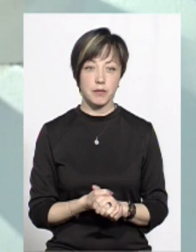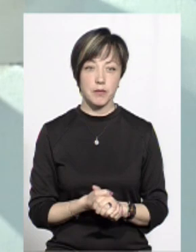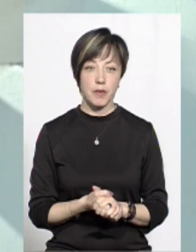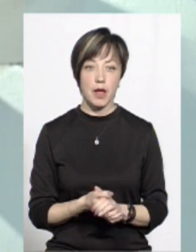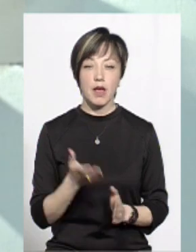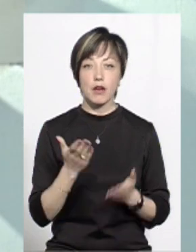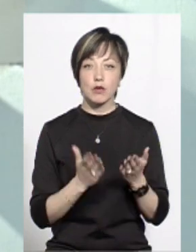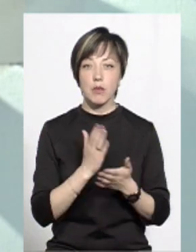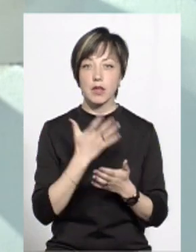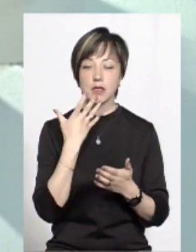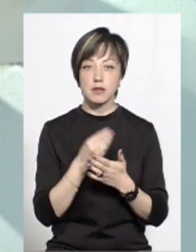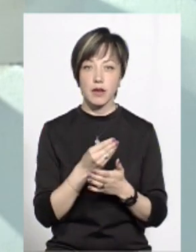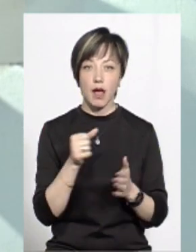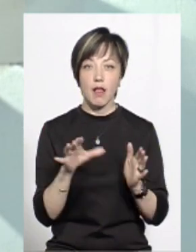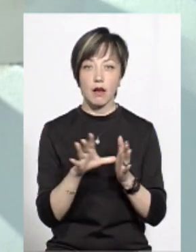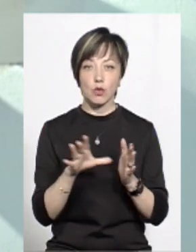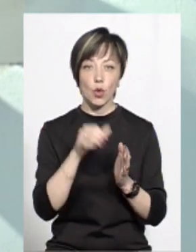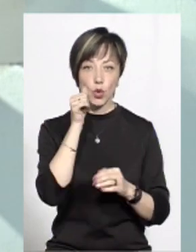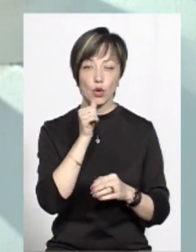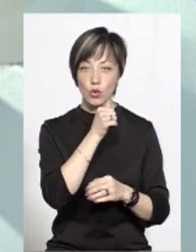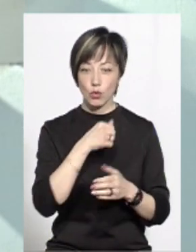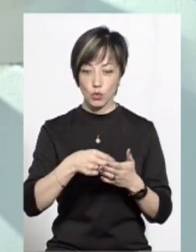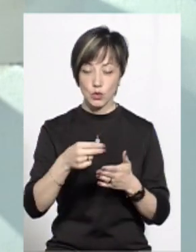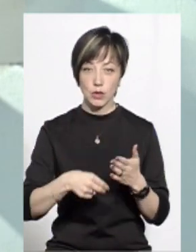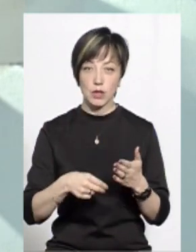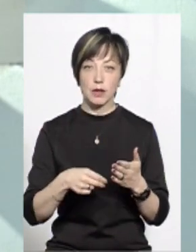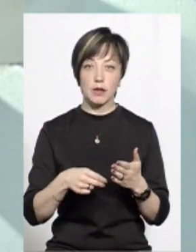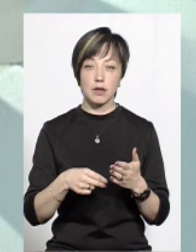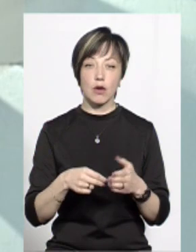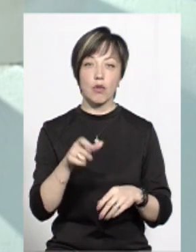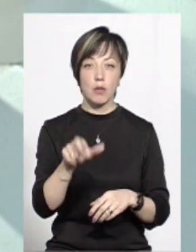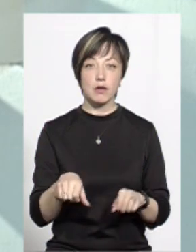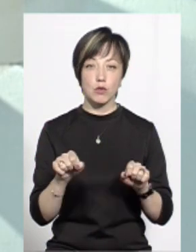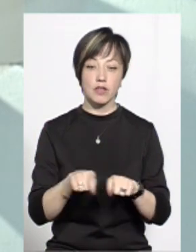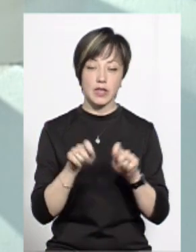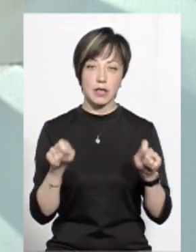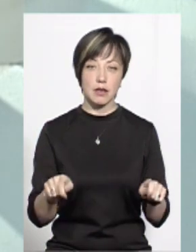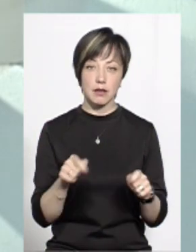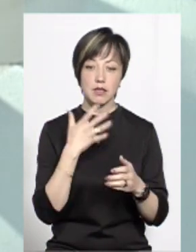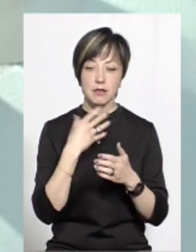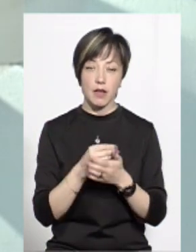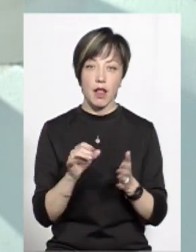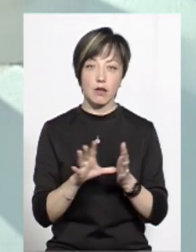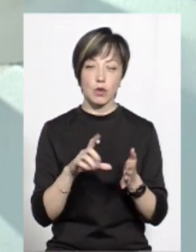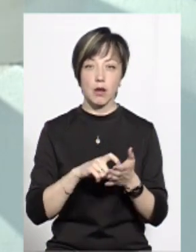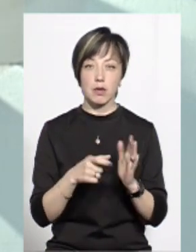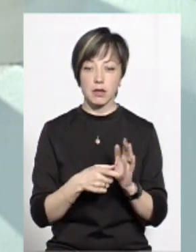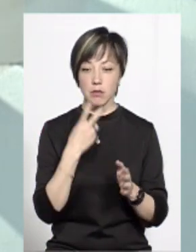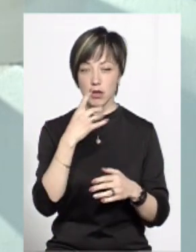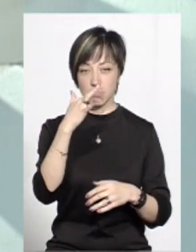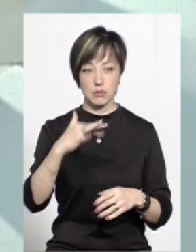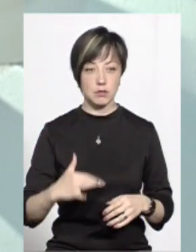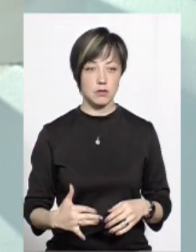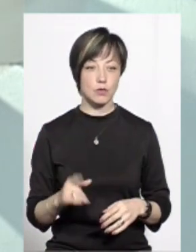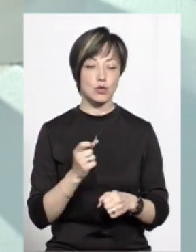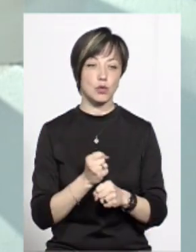мати свій електронний ключ, тобто йдемо вже з технологіями вперед, громадянин може відкрити свій електронний кабінет і бачить, і абсолютно бачити